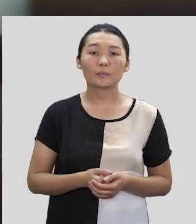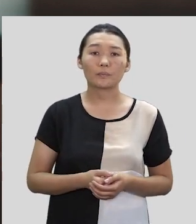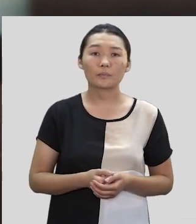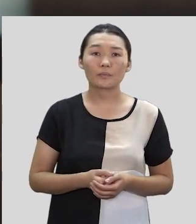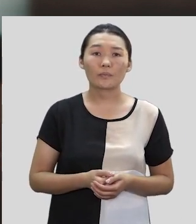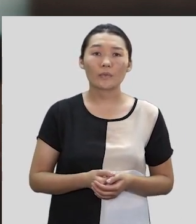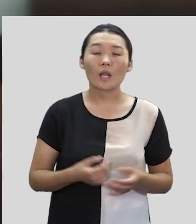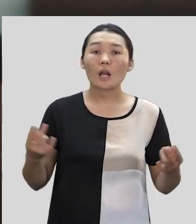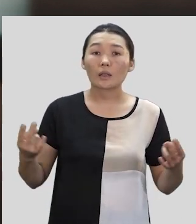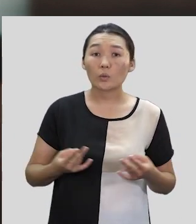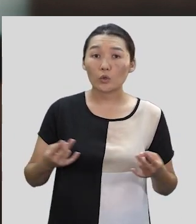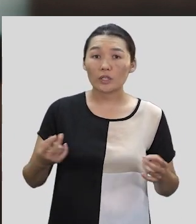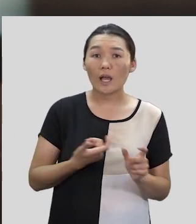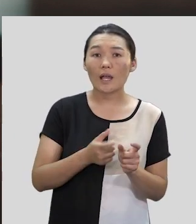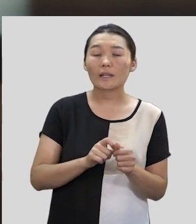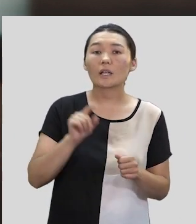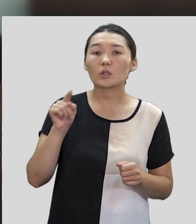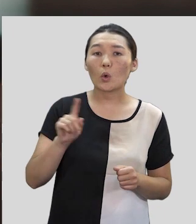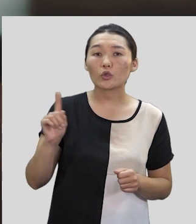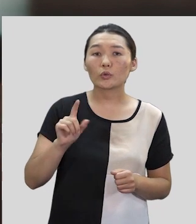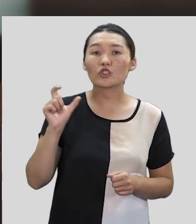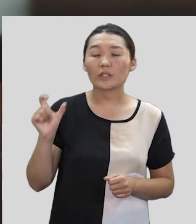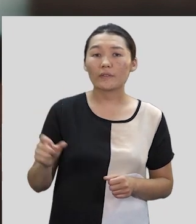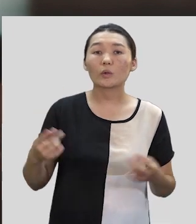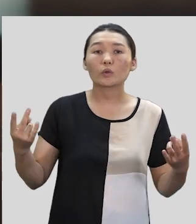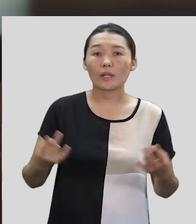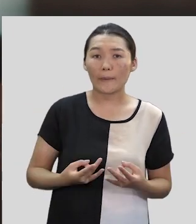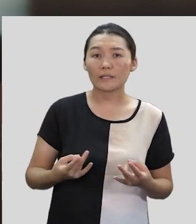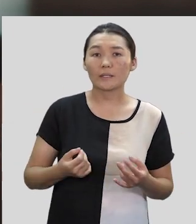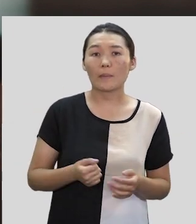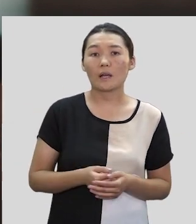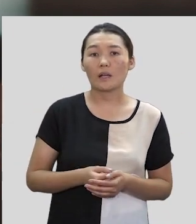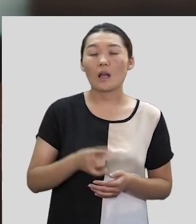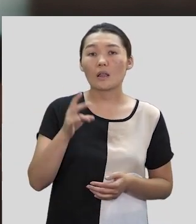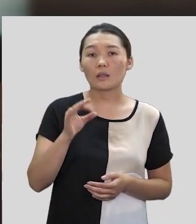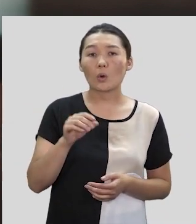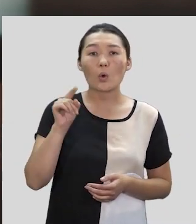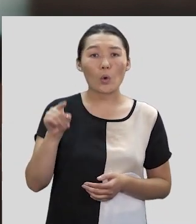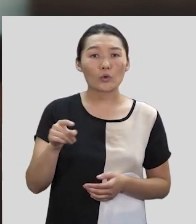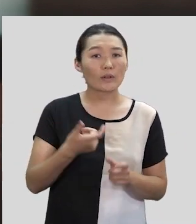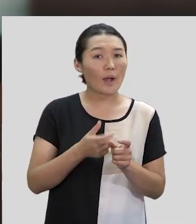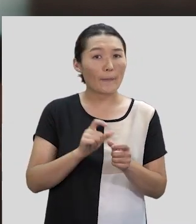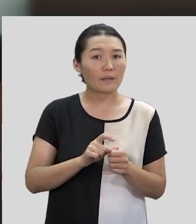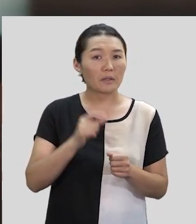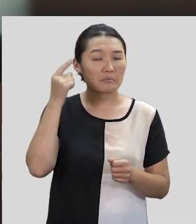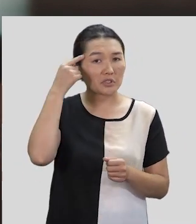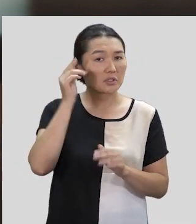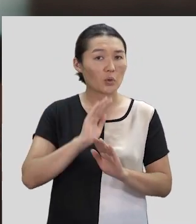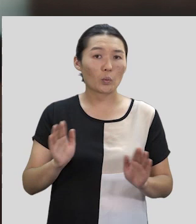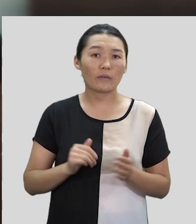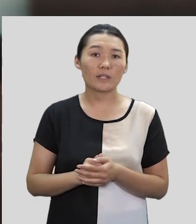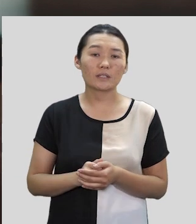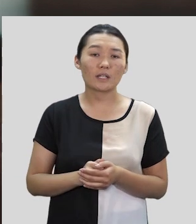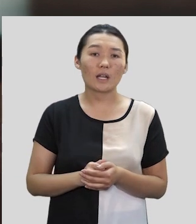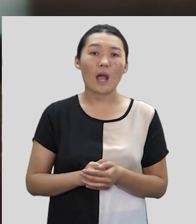нужда это то что человеку необходимо но он об этом не задумывается а